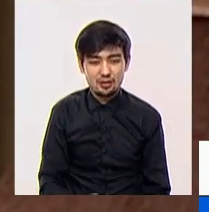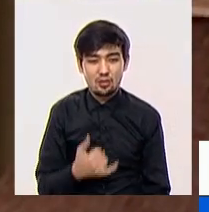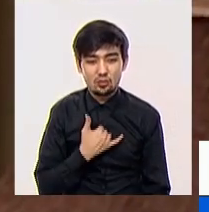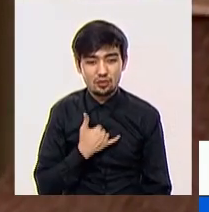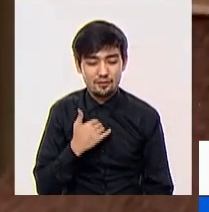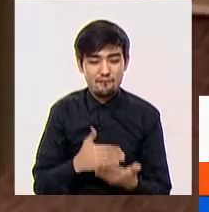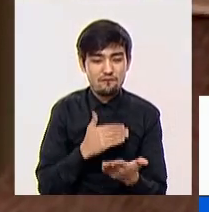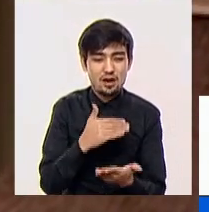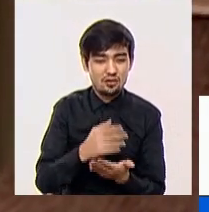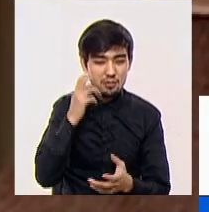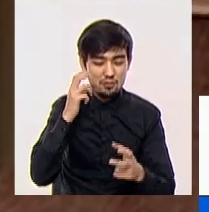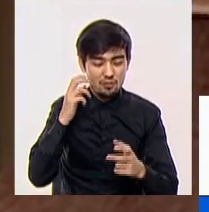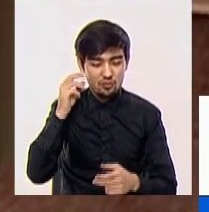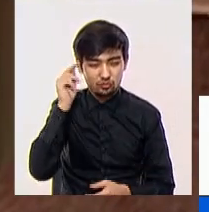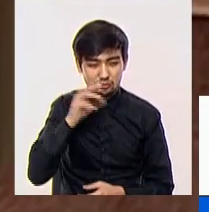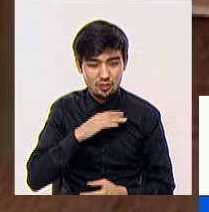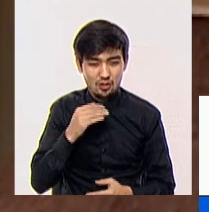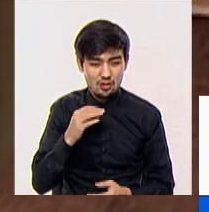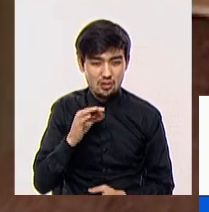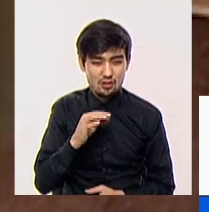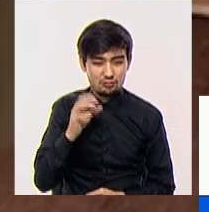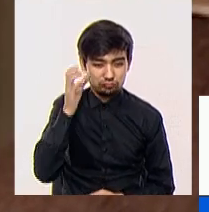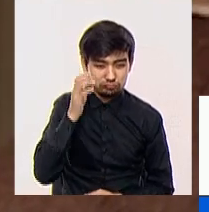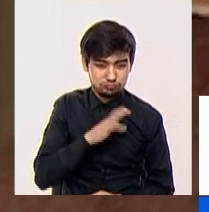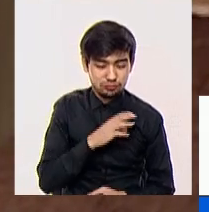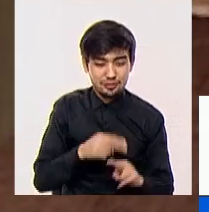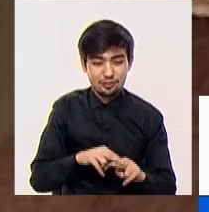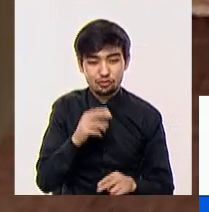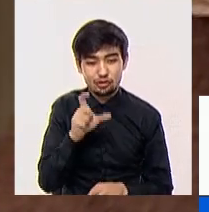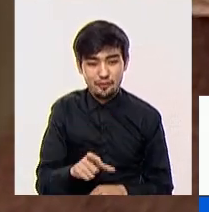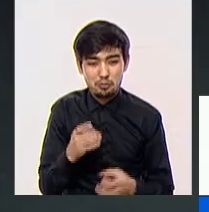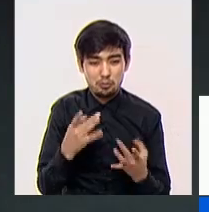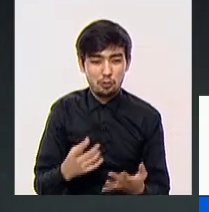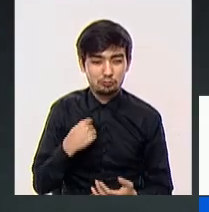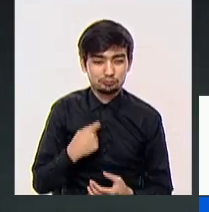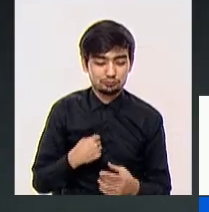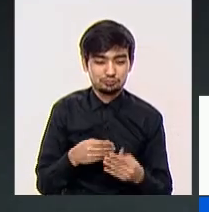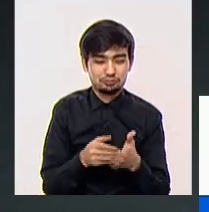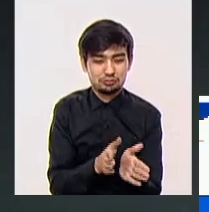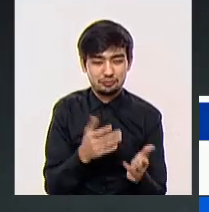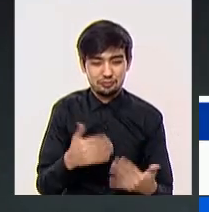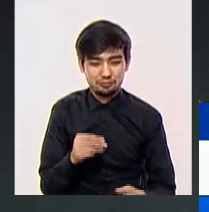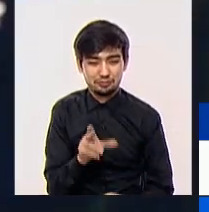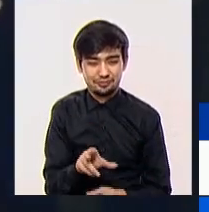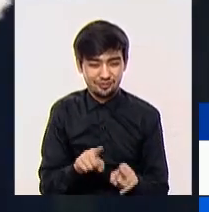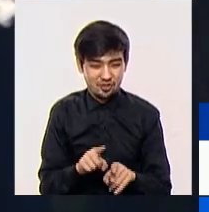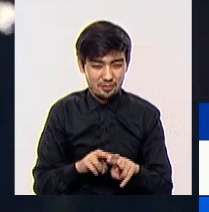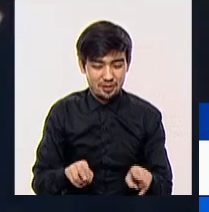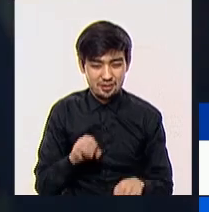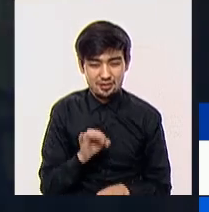высшее образование. Это корочка, которую человеку просто надо иметь. На сегодняшний день наиболее